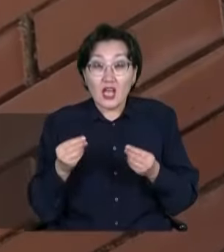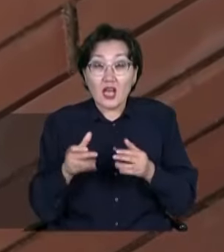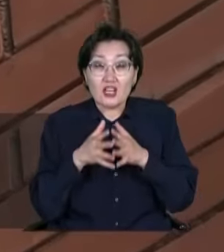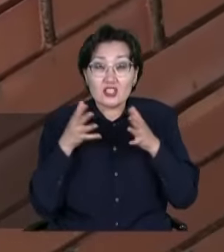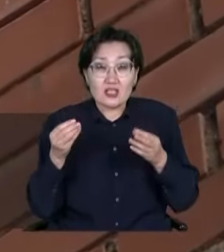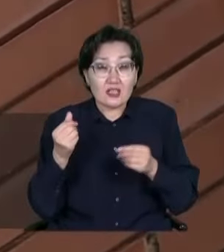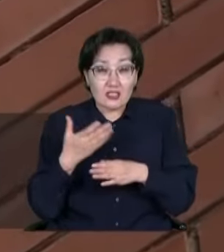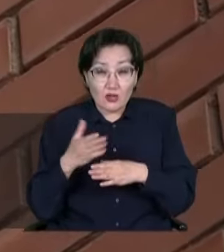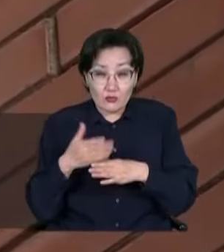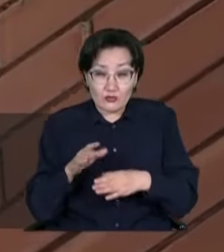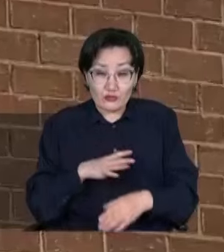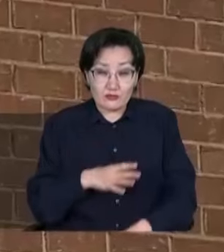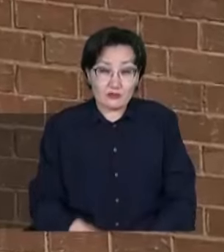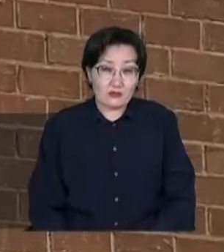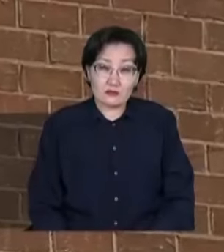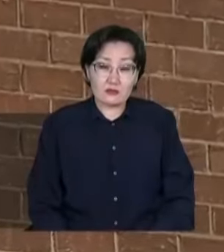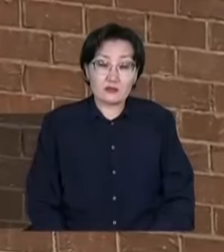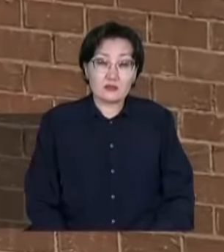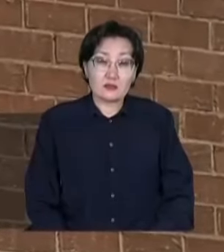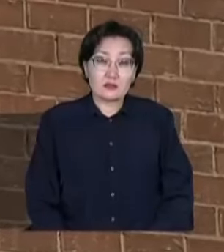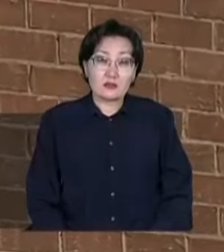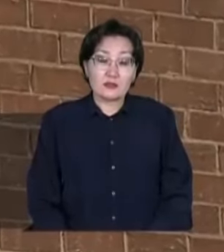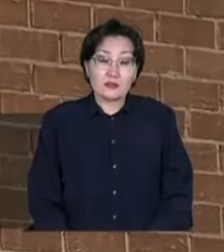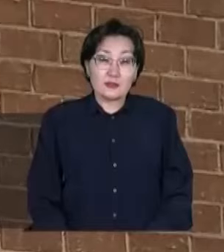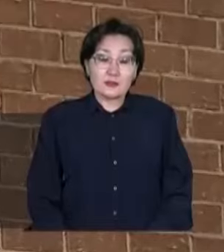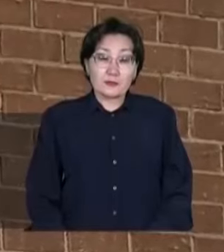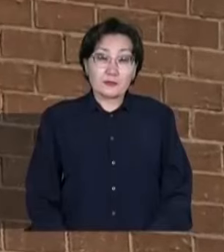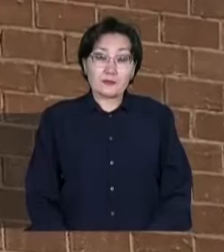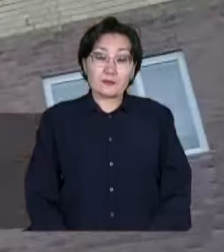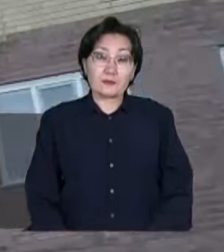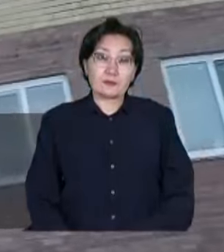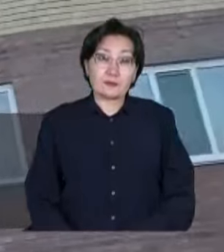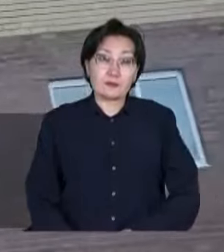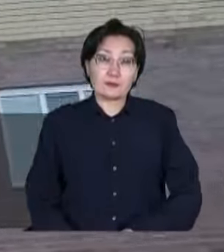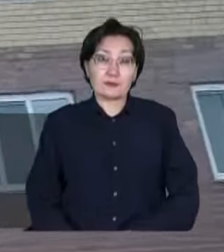қаражат бөлінген. Оразай Нұртайұлы, Азамат Елубаев, Алматы телеарнасы, солтүстік Қазақстан облысы.